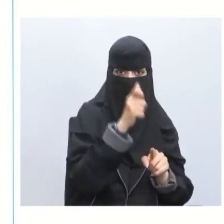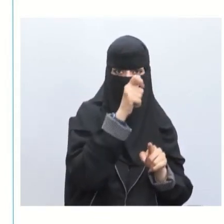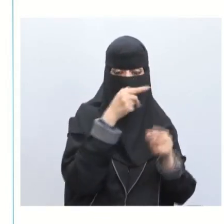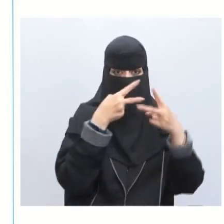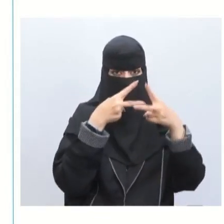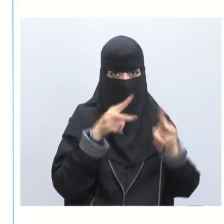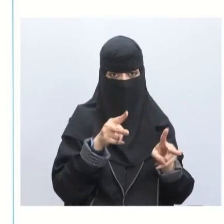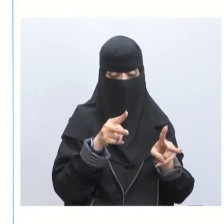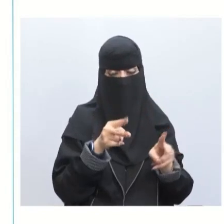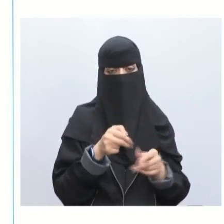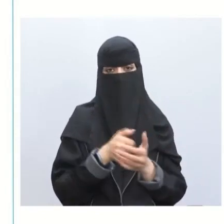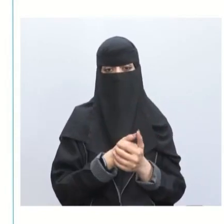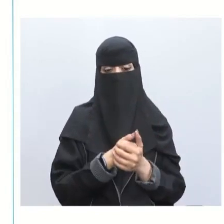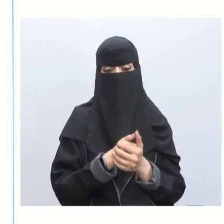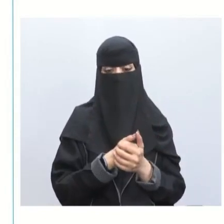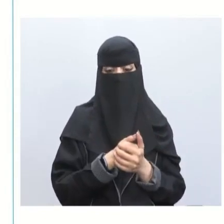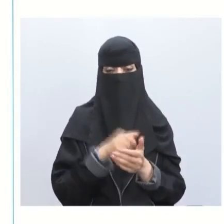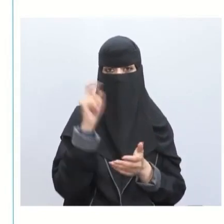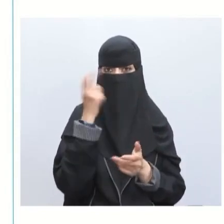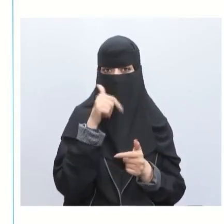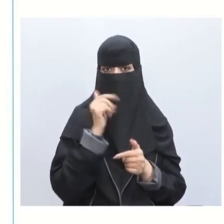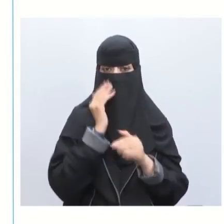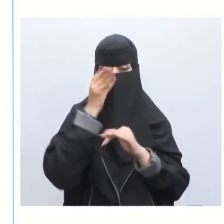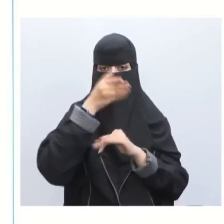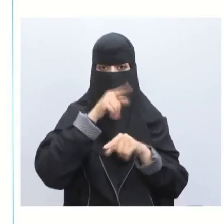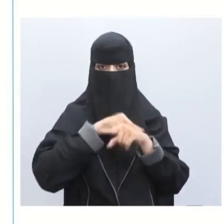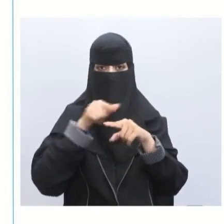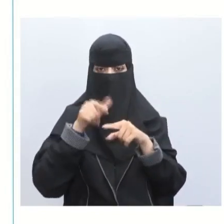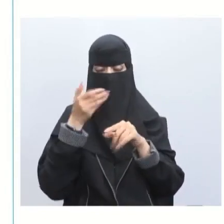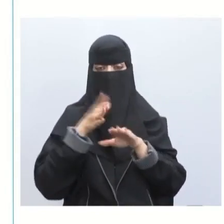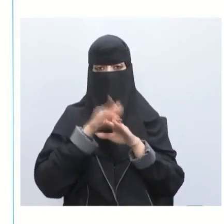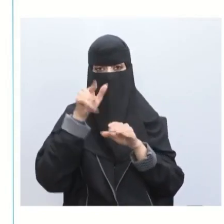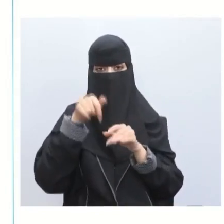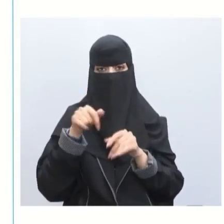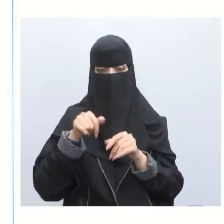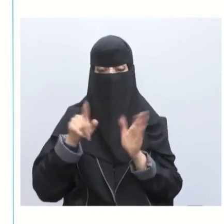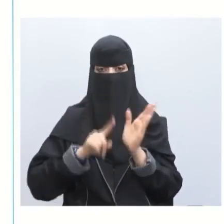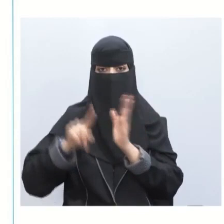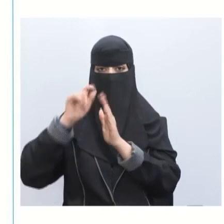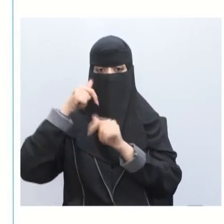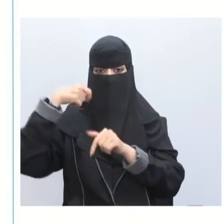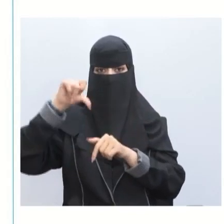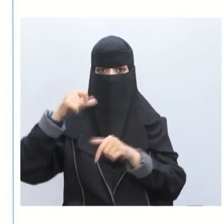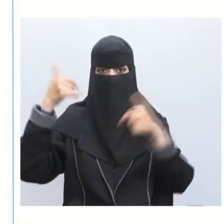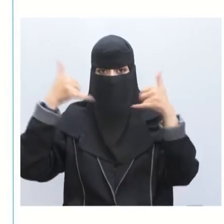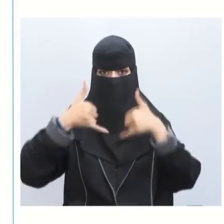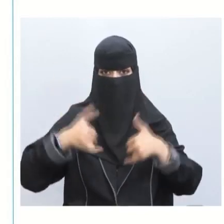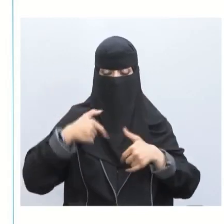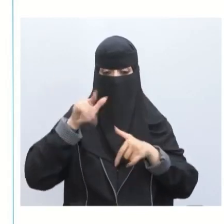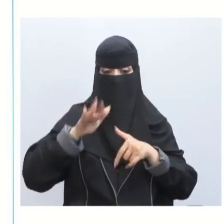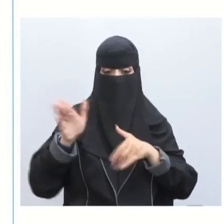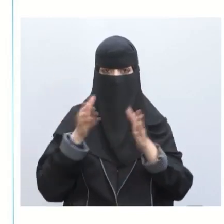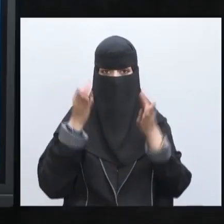رمز الاستجابه السريع والدخول على هذه المبادره مبادره وزاره الاتصالات